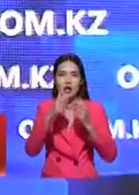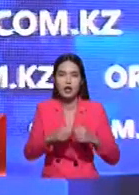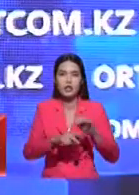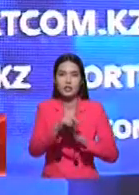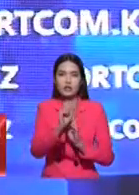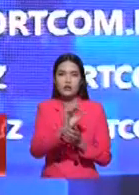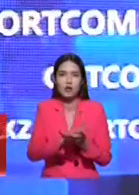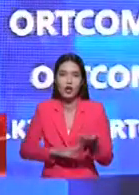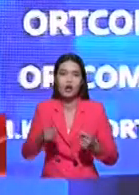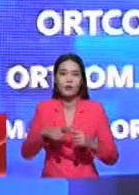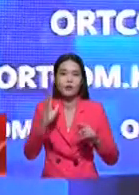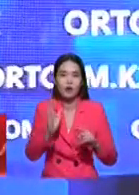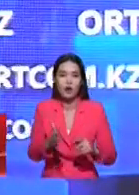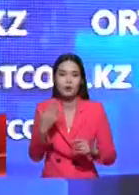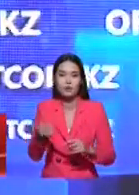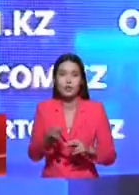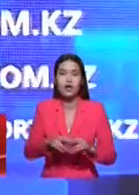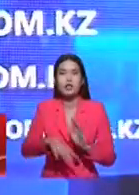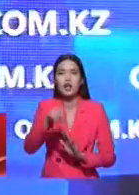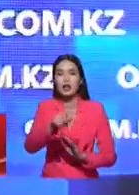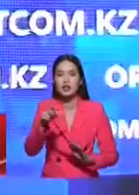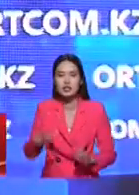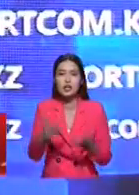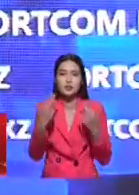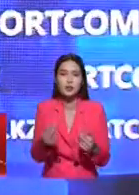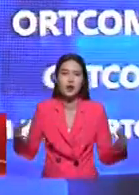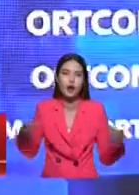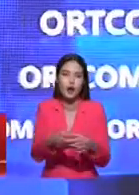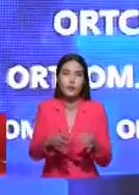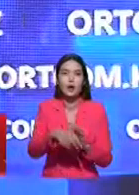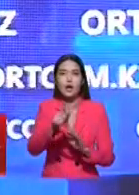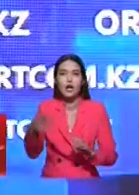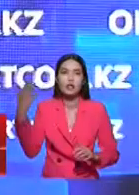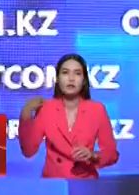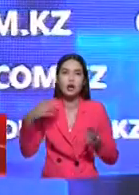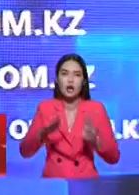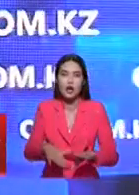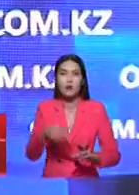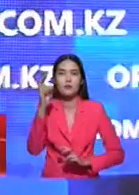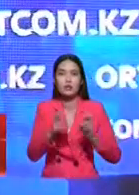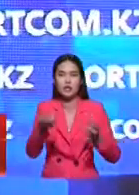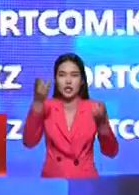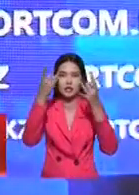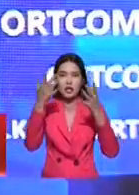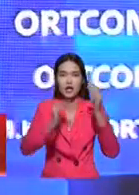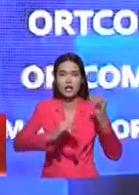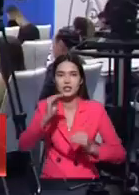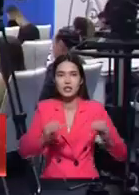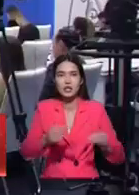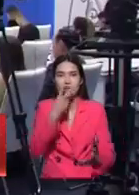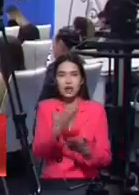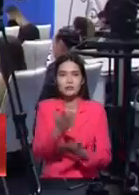ақпарат аламыз. Ал табиғатты қорғау департаменті мен табиғи ресурстар департаменті арқылы мыс балқыту зауытын нақты ескертіп айыппұл